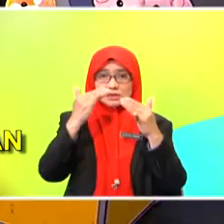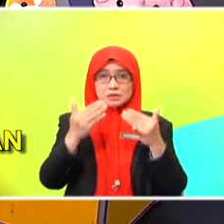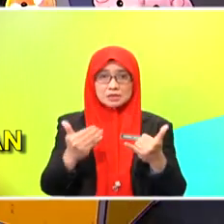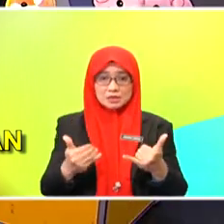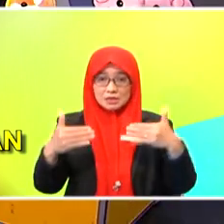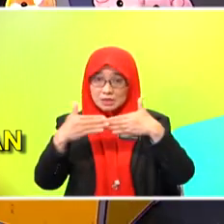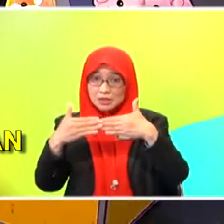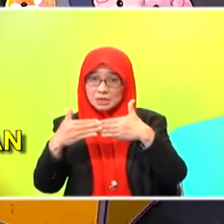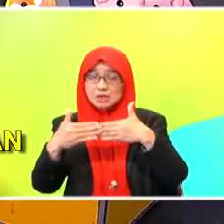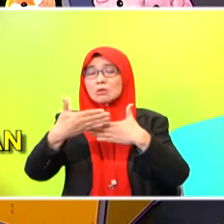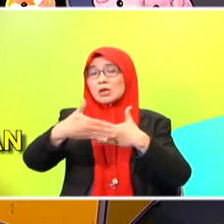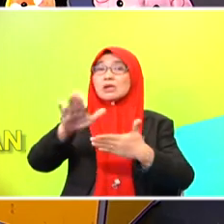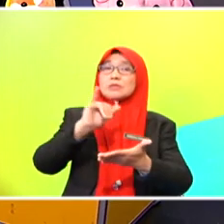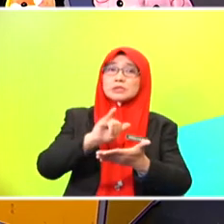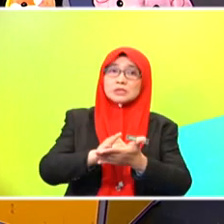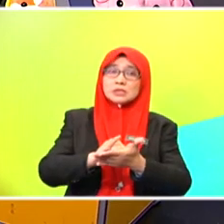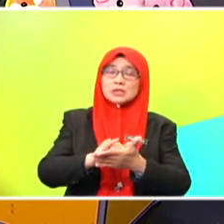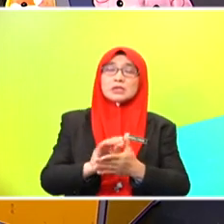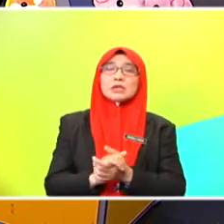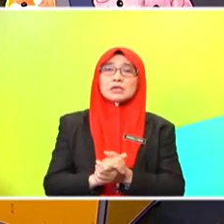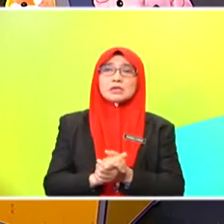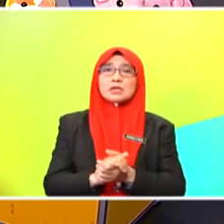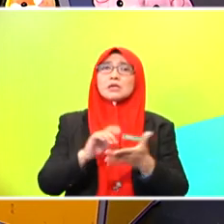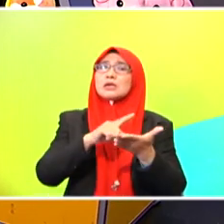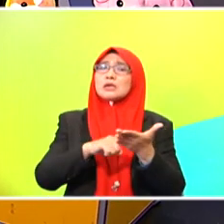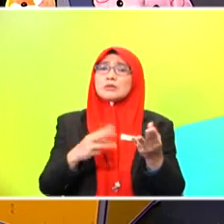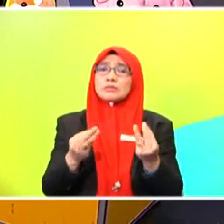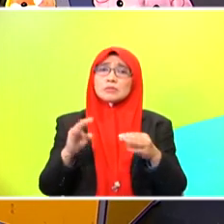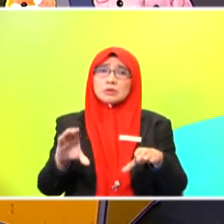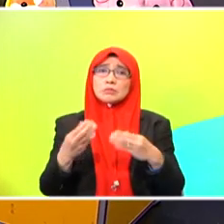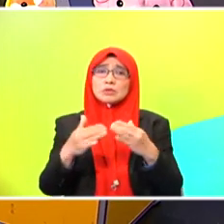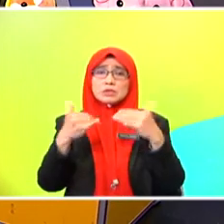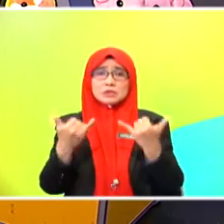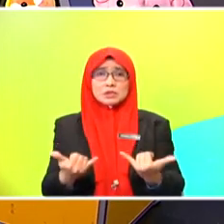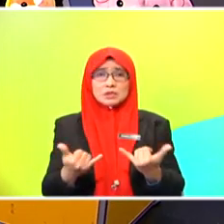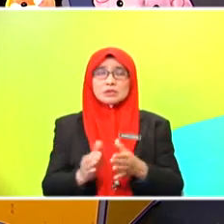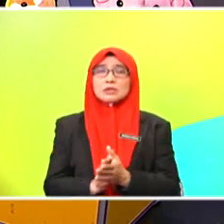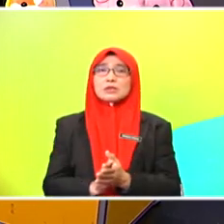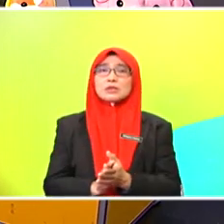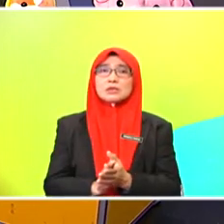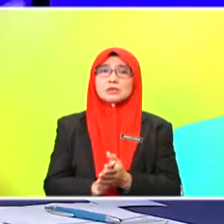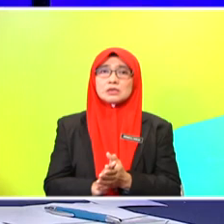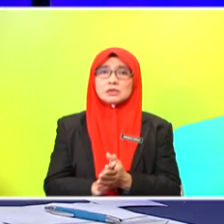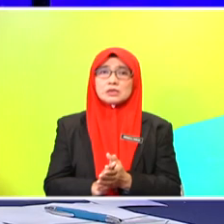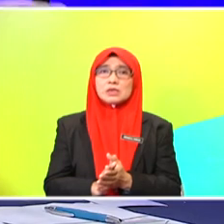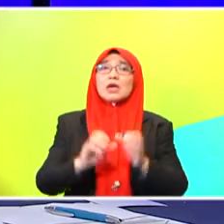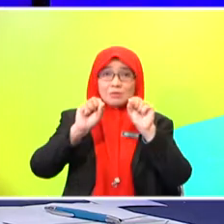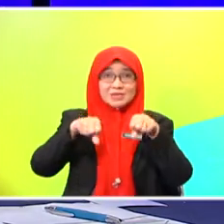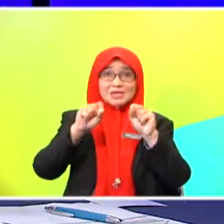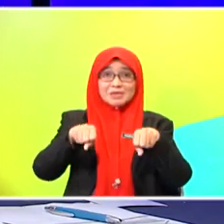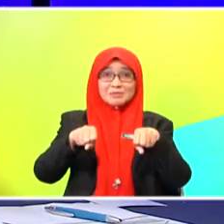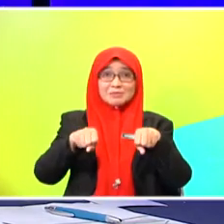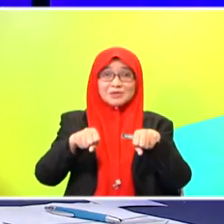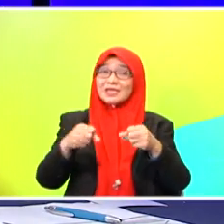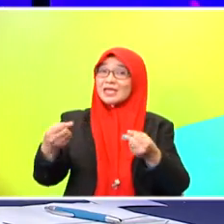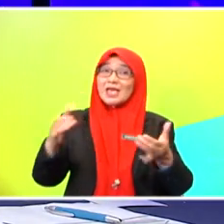permainan kita selepas ini. Okey. Okey, tapi selepas tu apa kita perlu buat sekarang, Ria? Sebenarnya boleh lagi, cikgu. Betul. Kita masih ada banyak masa untuk cikgu pilih